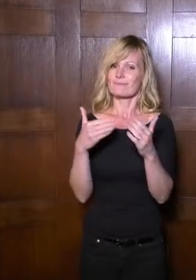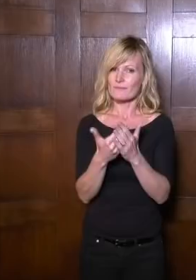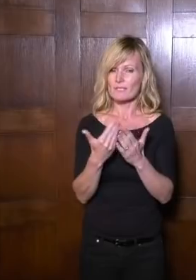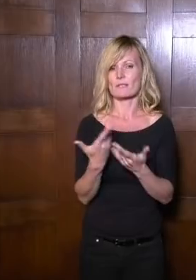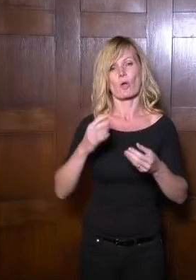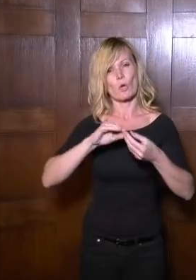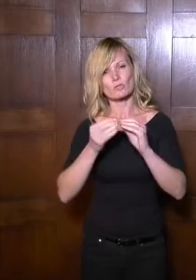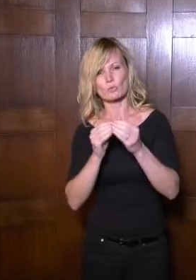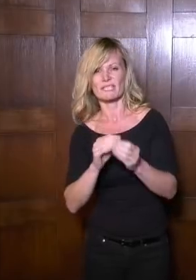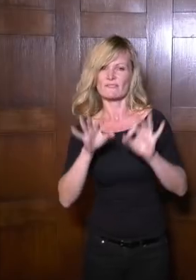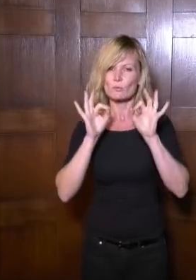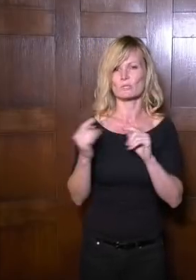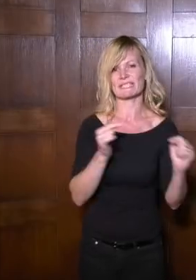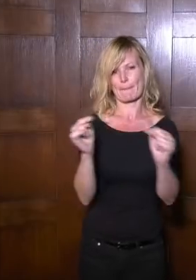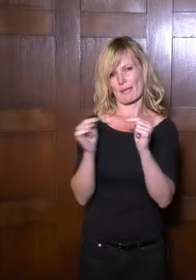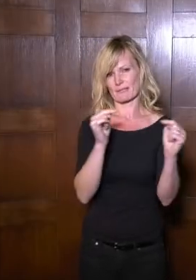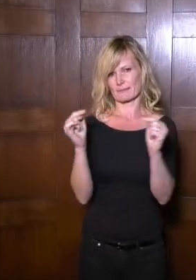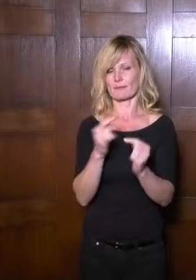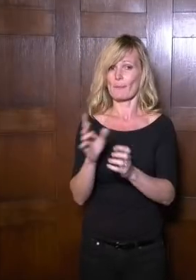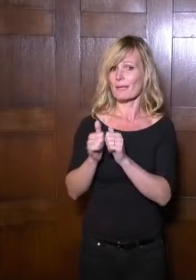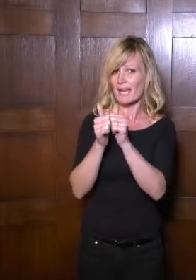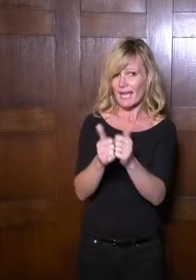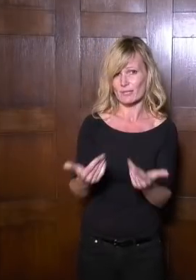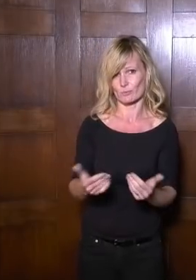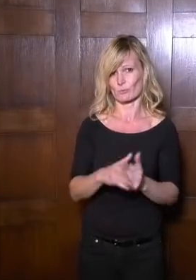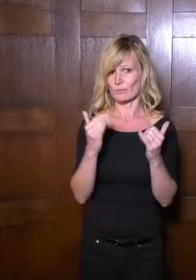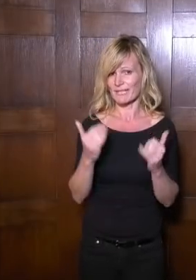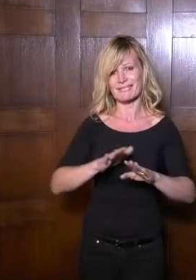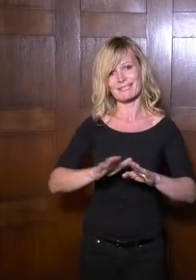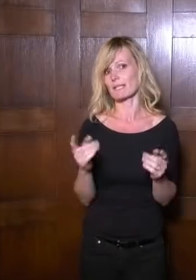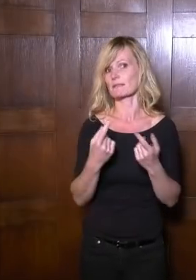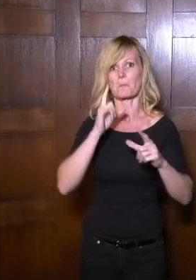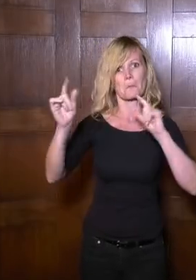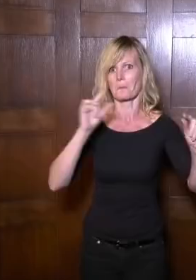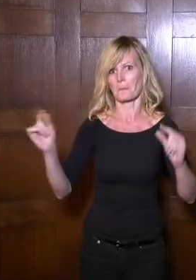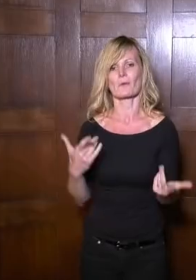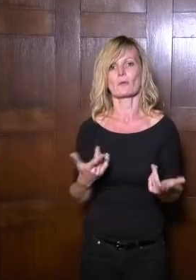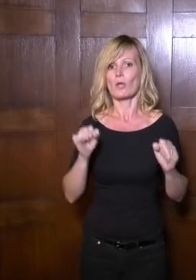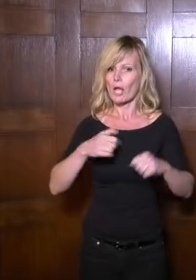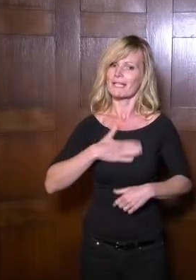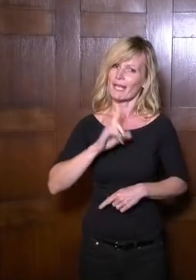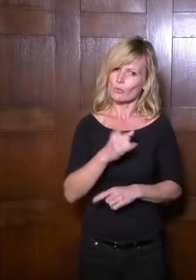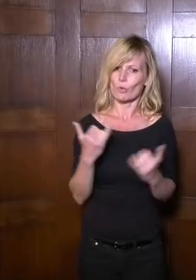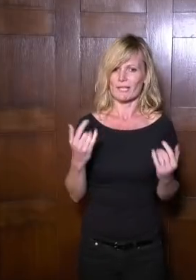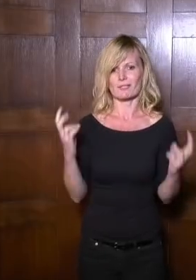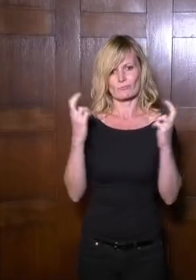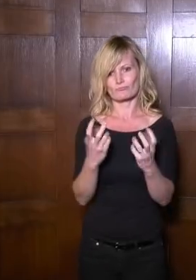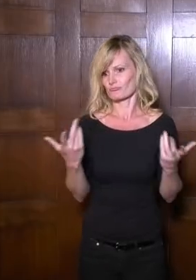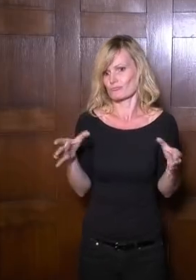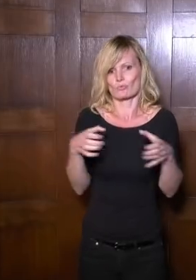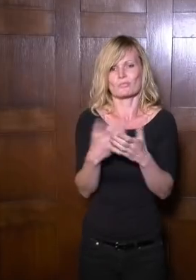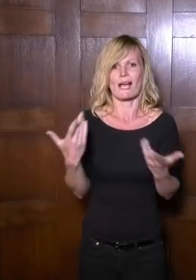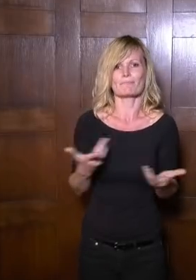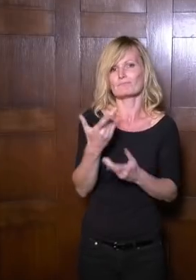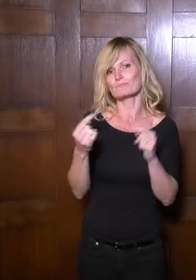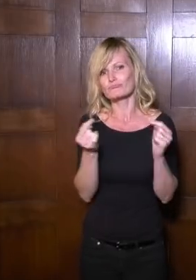sehr konstruktive Debatte, für die Begleitung. Wir müssen jetzt nicht auseinanderrennen. Wir können auch gerne noch im Anschluss zusammen das eine oder